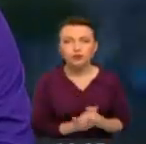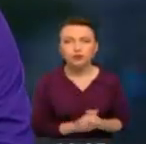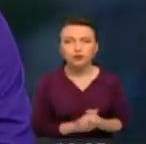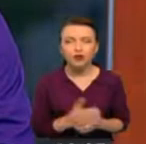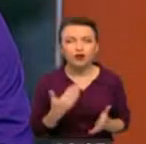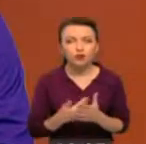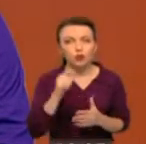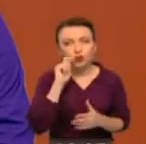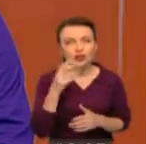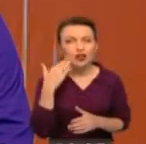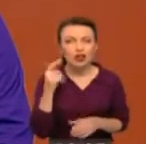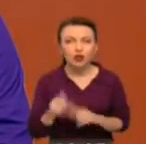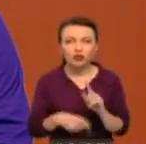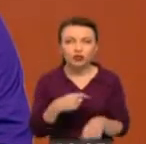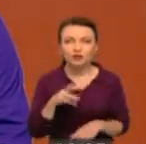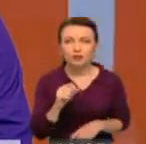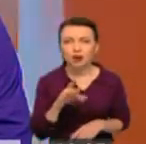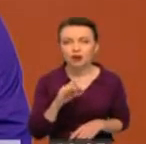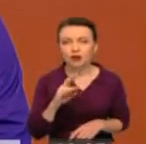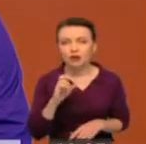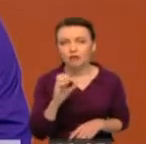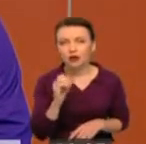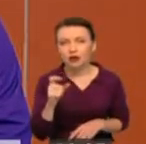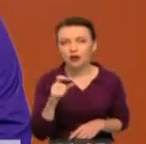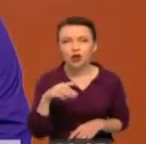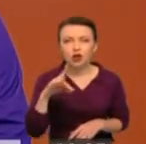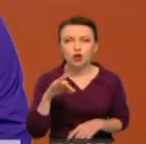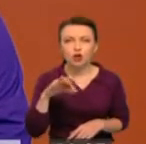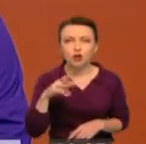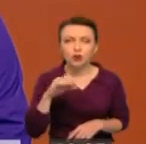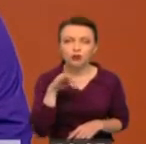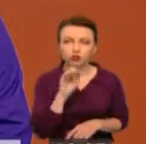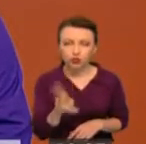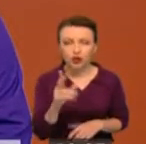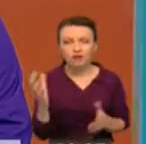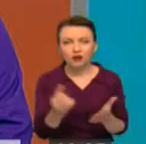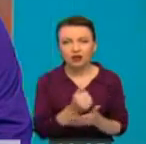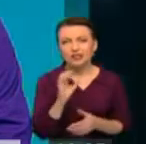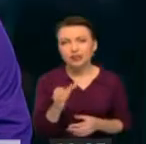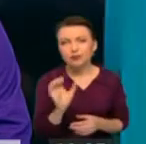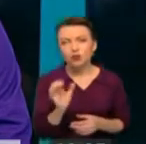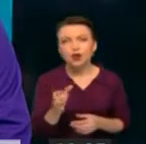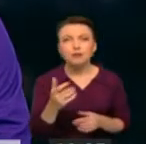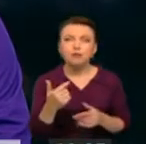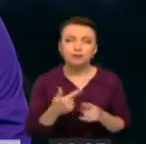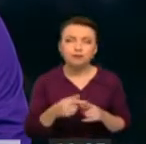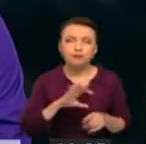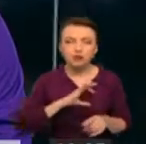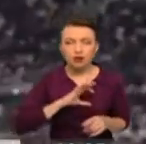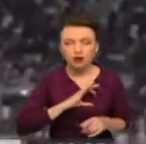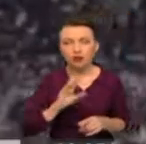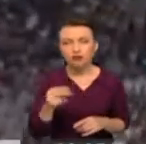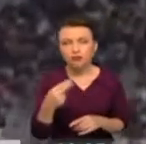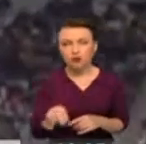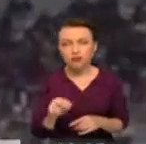А от українська легкоатлетка Марина Бех-Романчук виграла срібну медаль у стрибках в довжину на чемпіонаті світу в Досі.